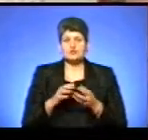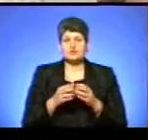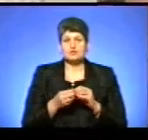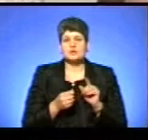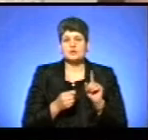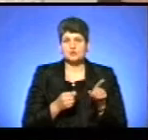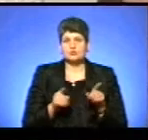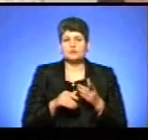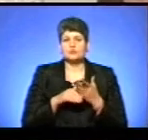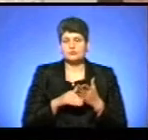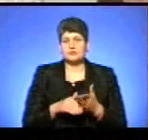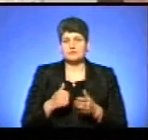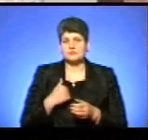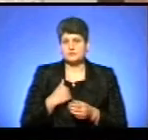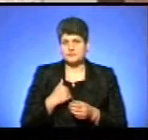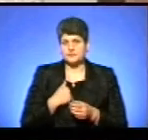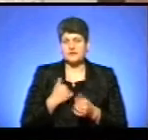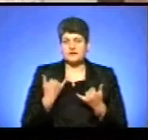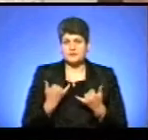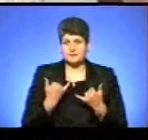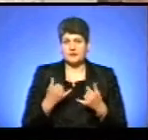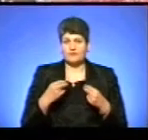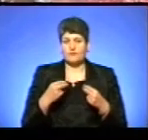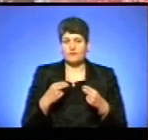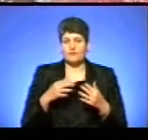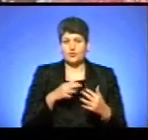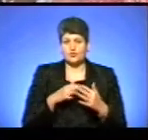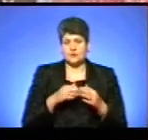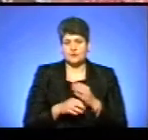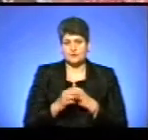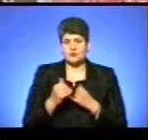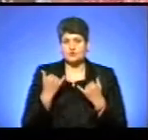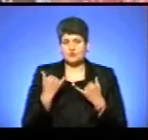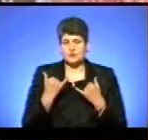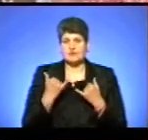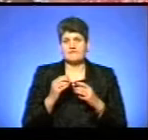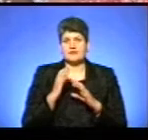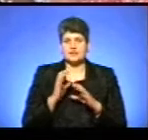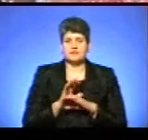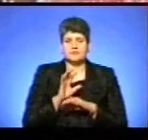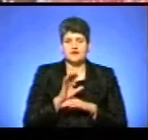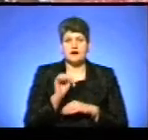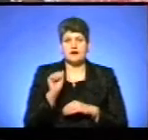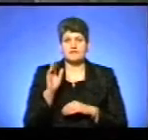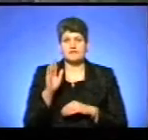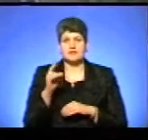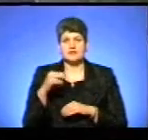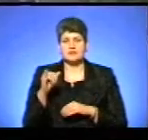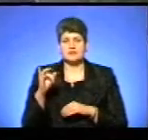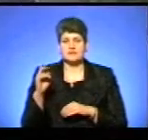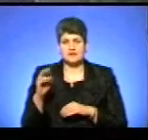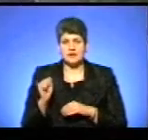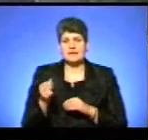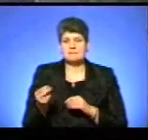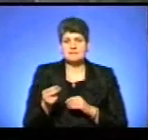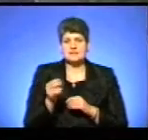того, щоб допомогти воїнам, які тепер воюють на Сході. Сьогодні вантаж відправлять до Авдіївки і Пісків, повідомила